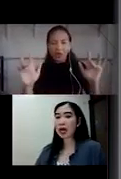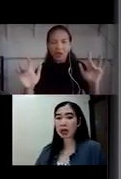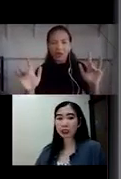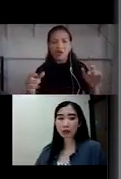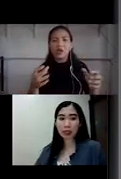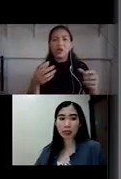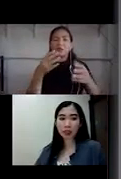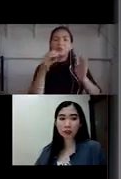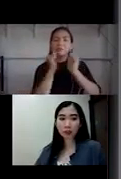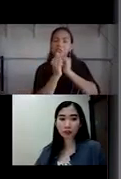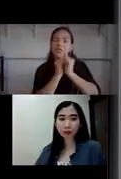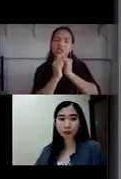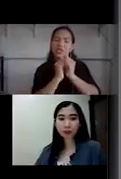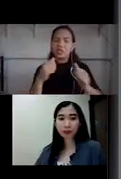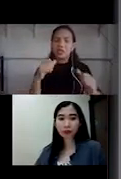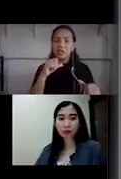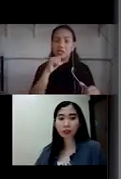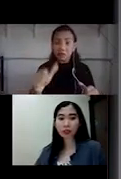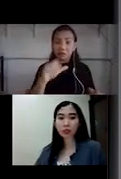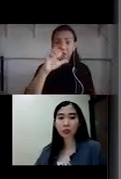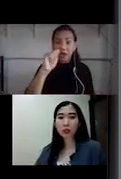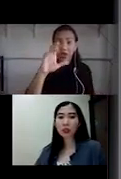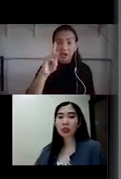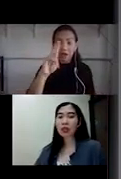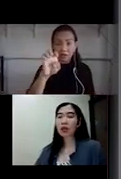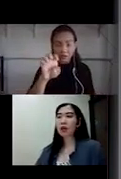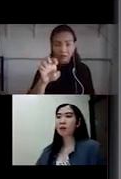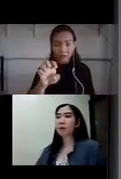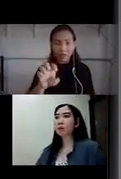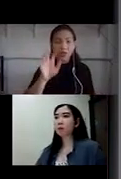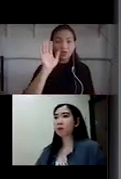pa naka-activate yung